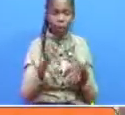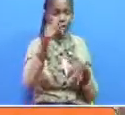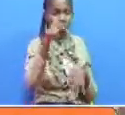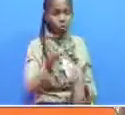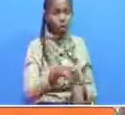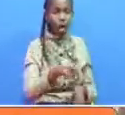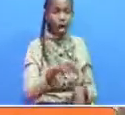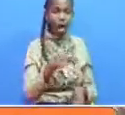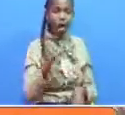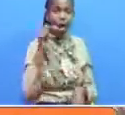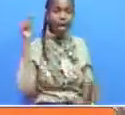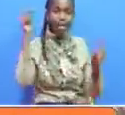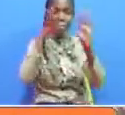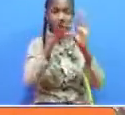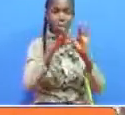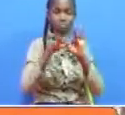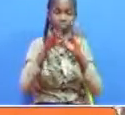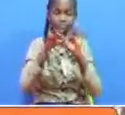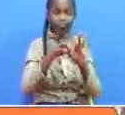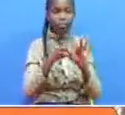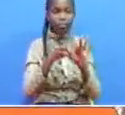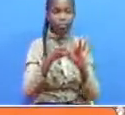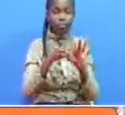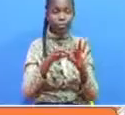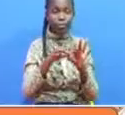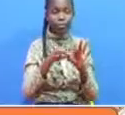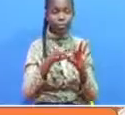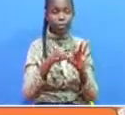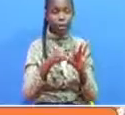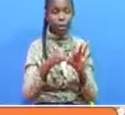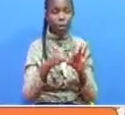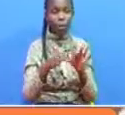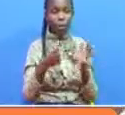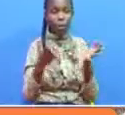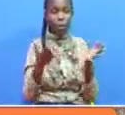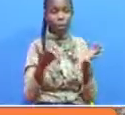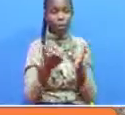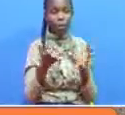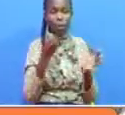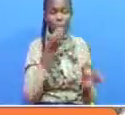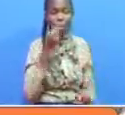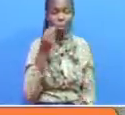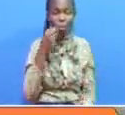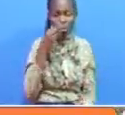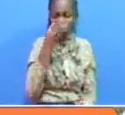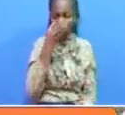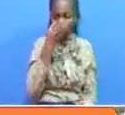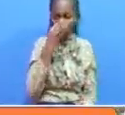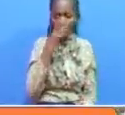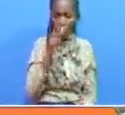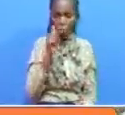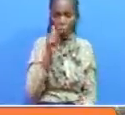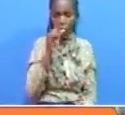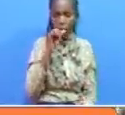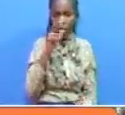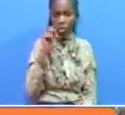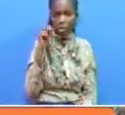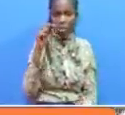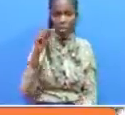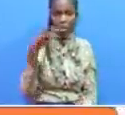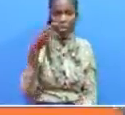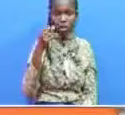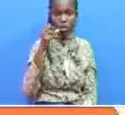umundi ngora niyo Azimio One Kenya Alliance nimase ko divahamusi kwa muvinga niwo William Ruto mvika kaundini ya Nandi